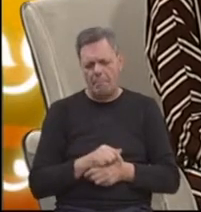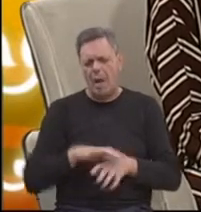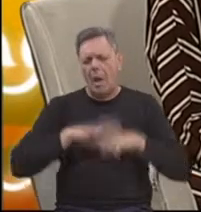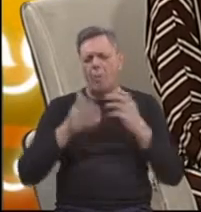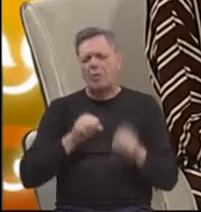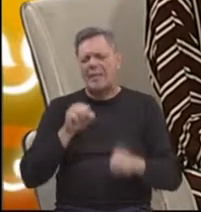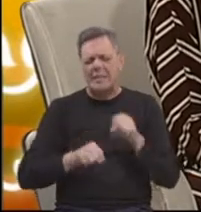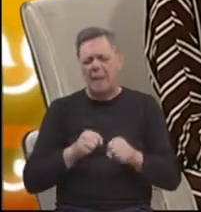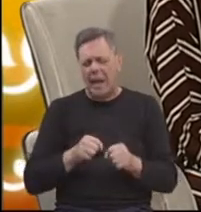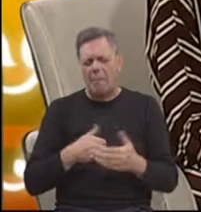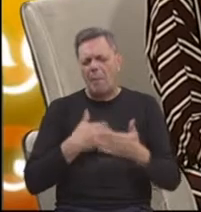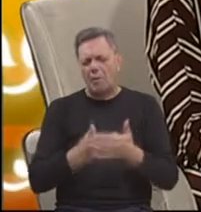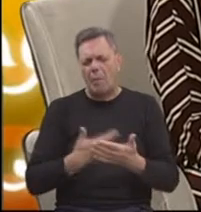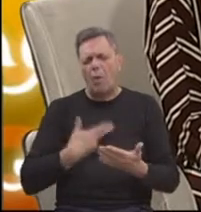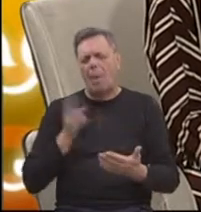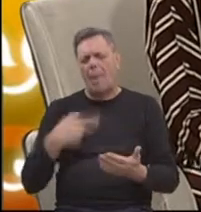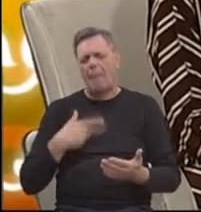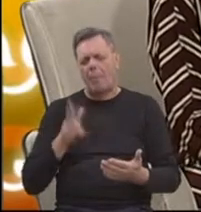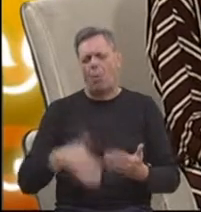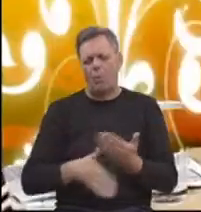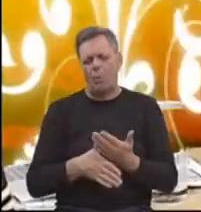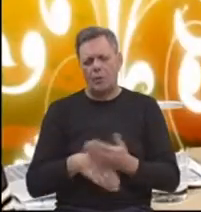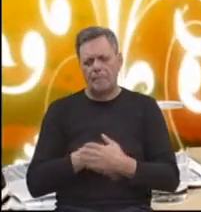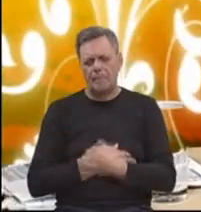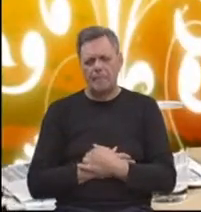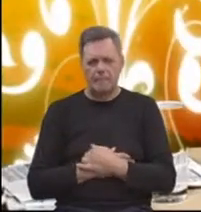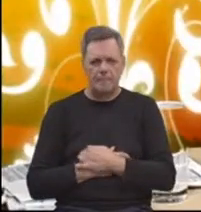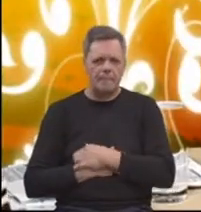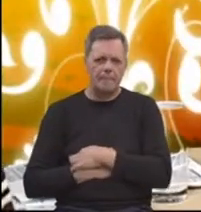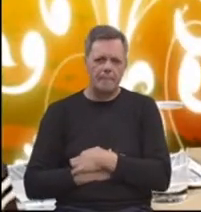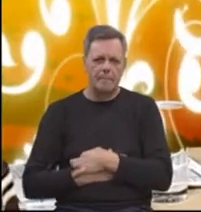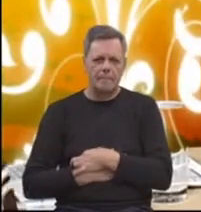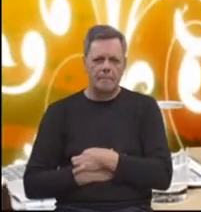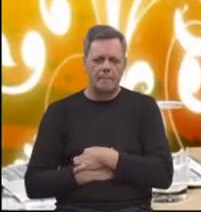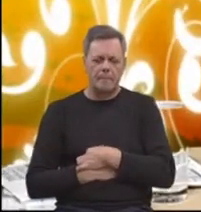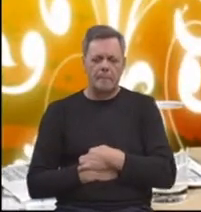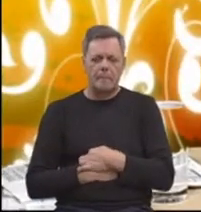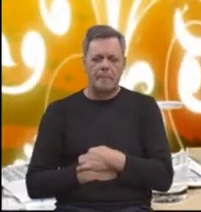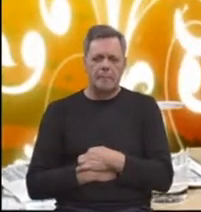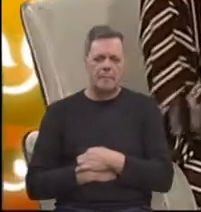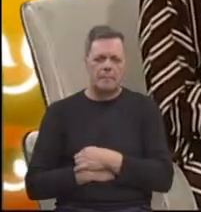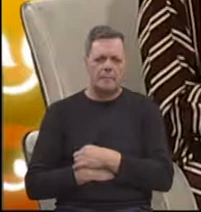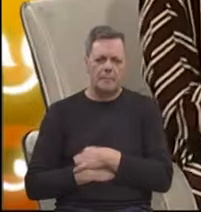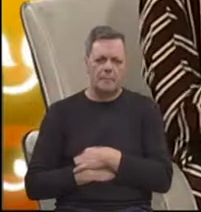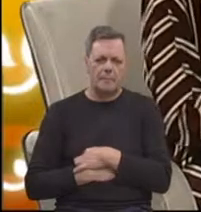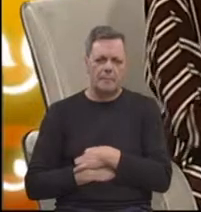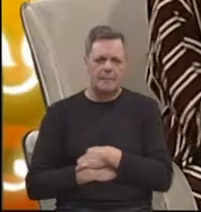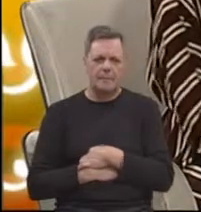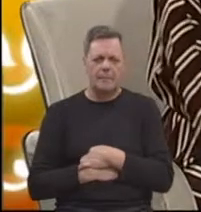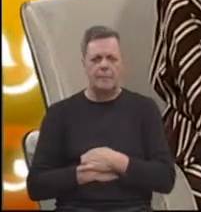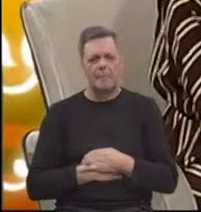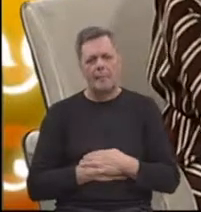pristupima koji nam mogu pomoći u svakodnevnom radu. Odlično. Evo. Hoćete nešto dodati? Da, pa će, evo, pa čisto možda ove evo, radionice.